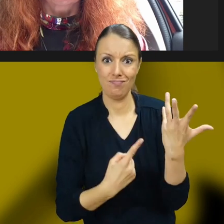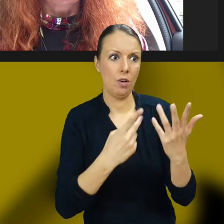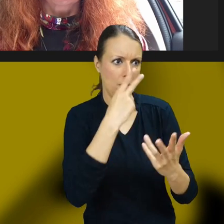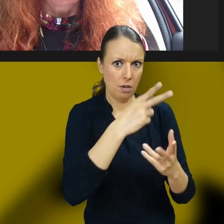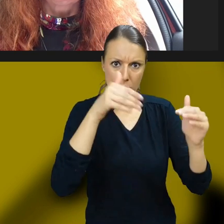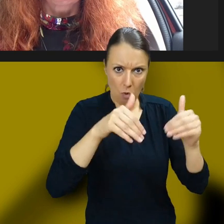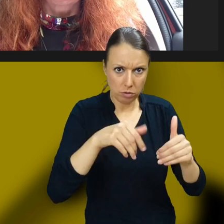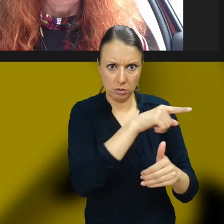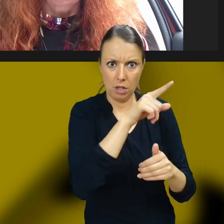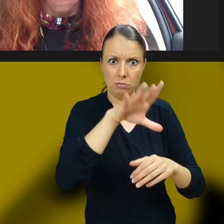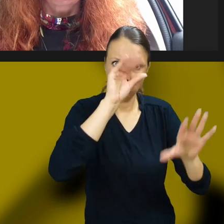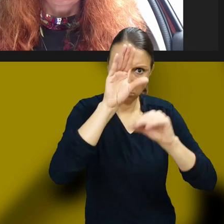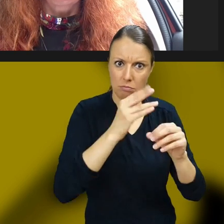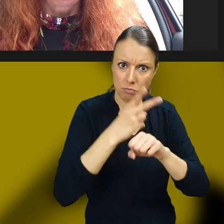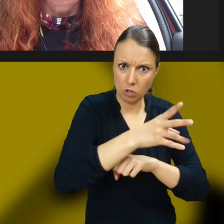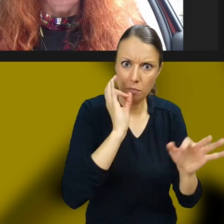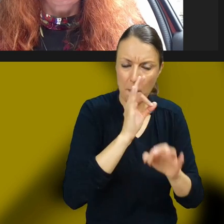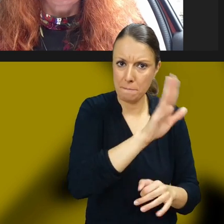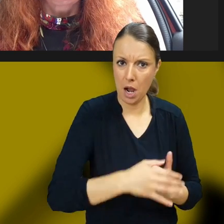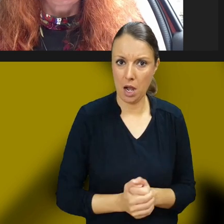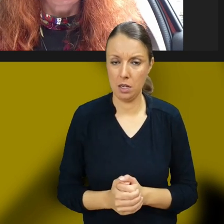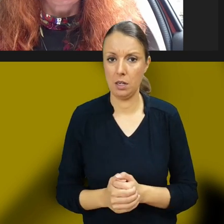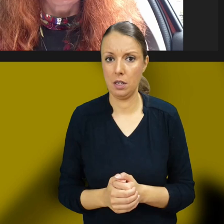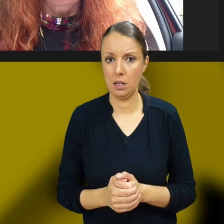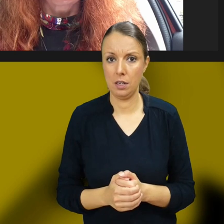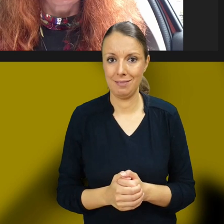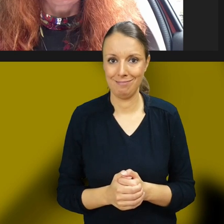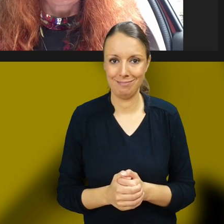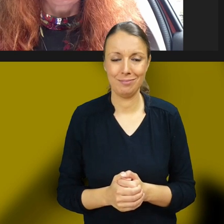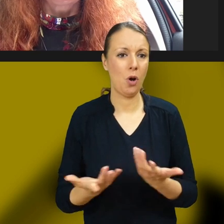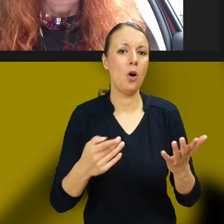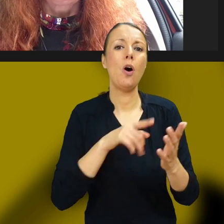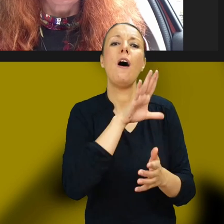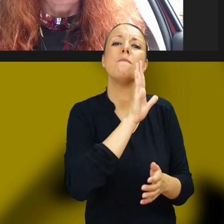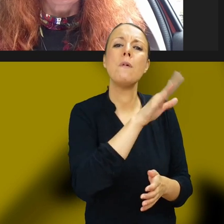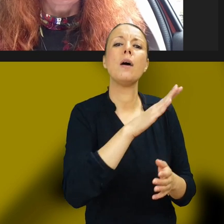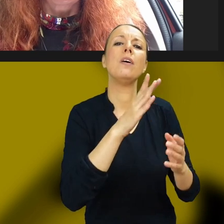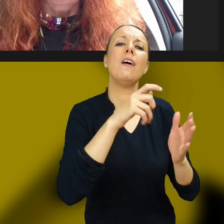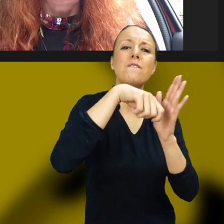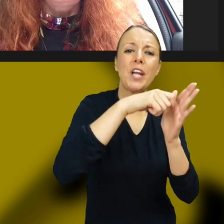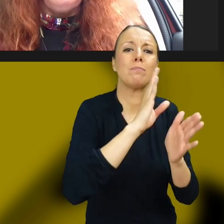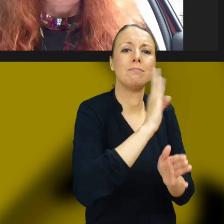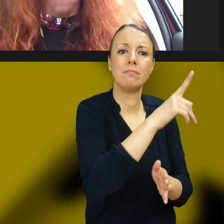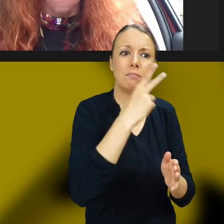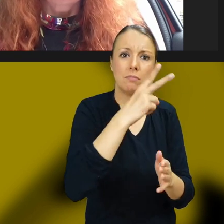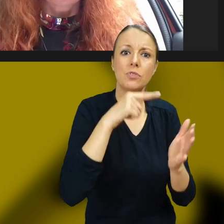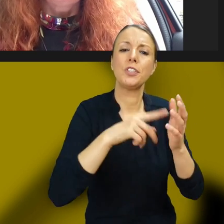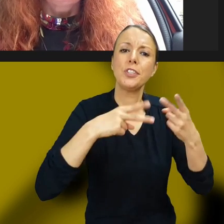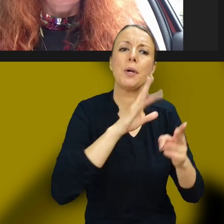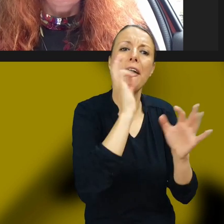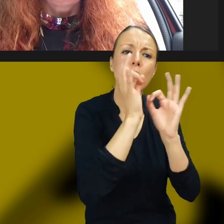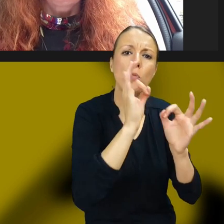i że tak powiem, ta informacja nie może tworzyć zatoru, nie może się uleżeć w tej